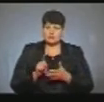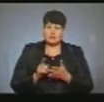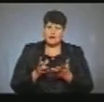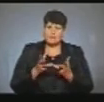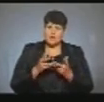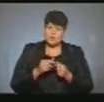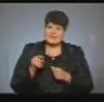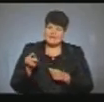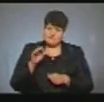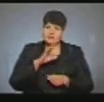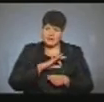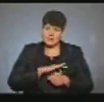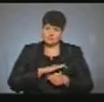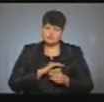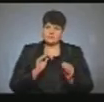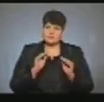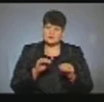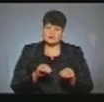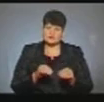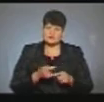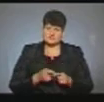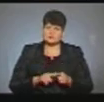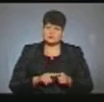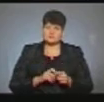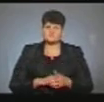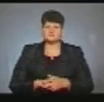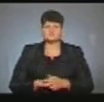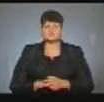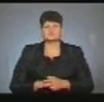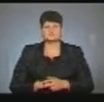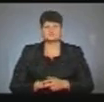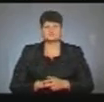чи їй вигідно встановлення таких елементів.